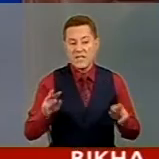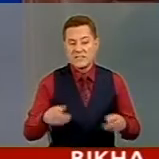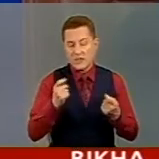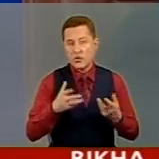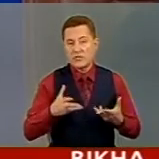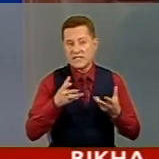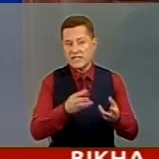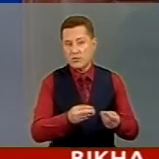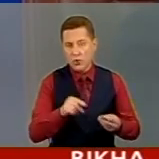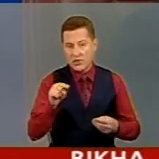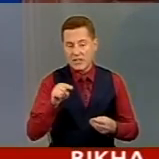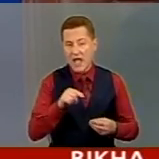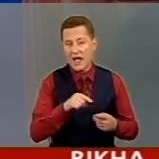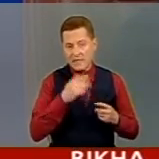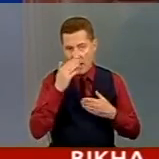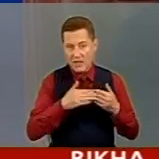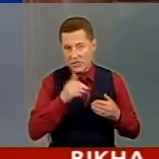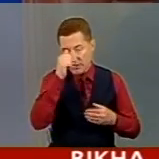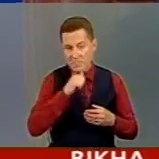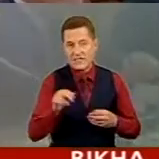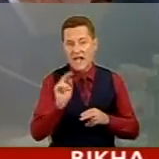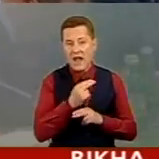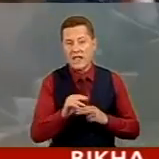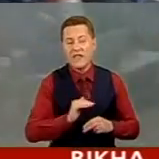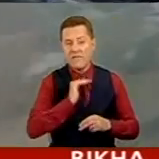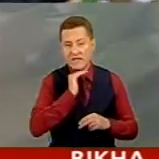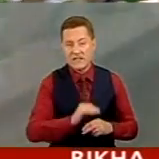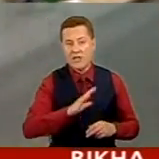найближчий місяць ліків для ВІЛ-інфікованих, напевне, вистачить, а